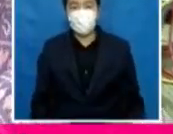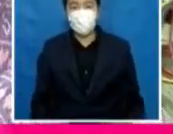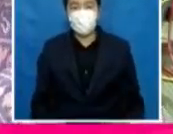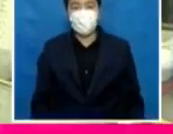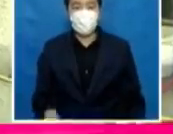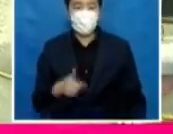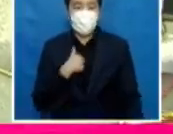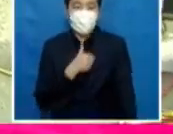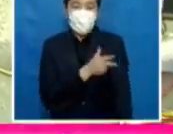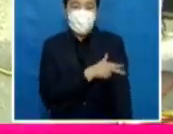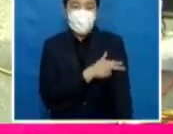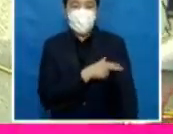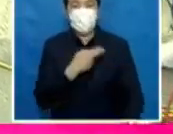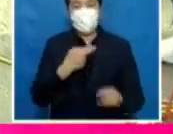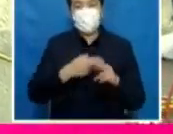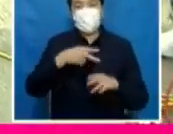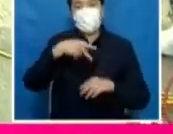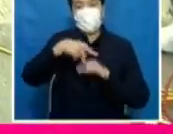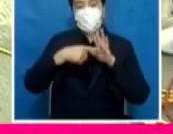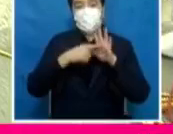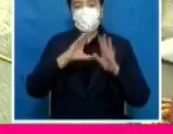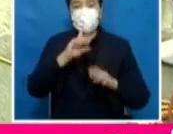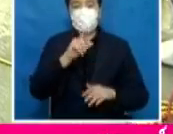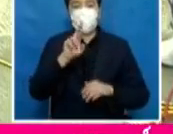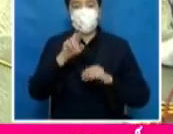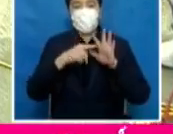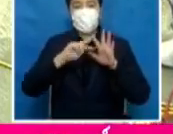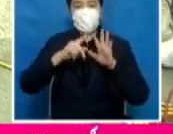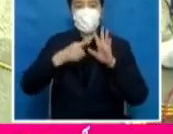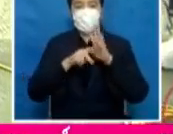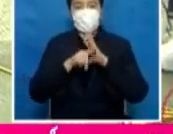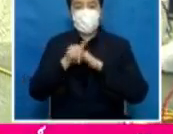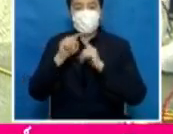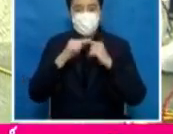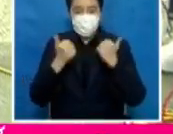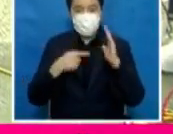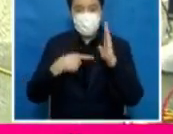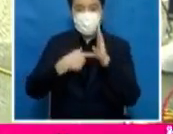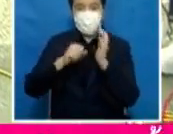ดร.พัชรางชัยวรมุกกุลอัยการจังหวัดสมุทรปราการ